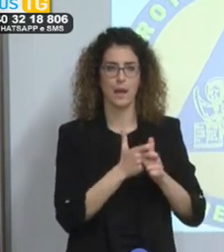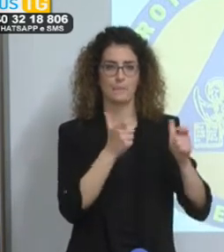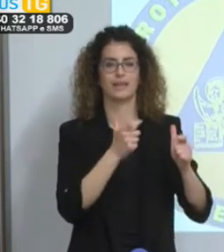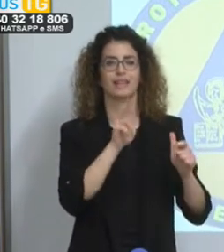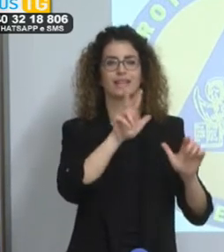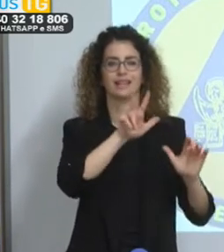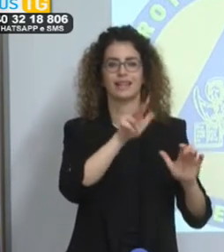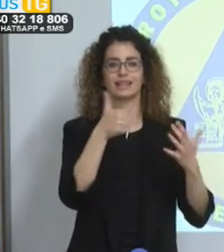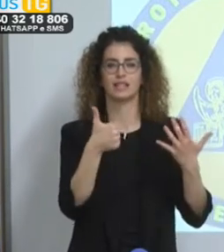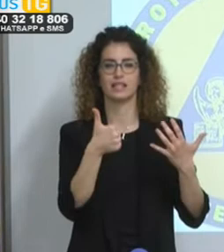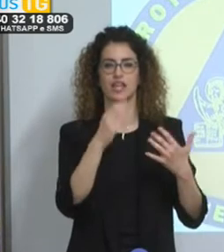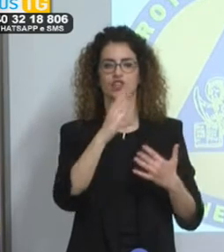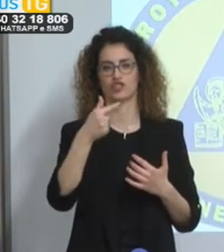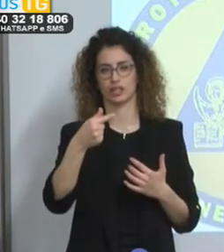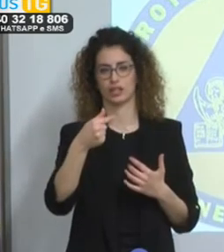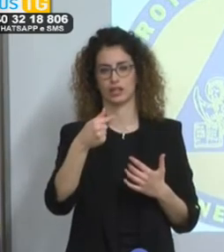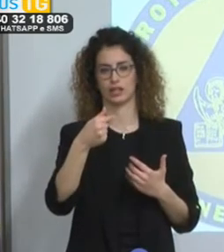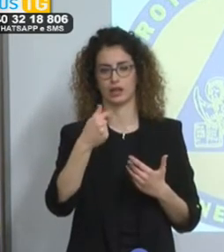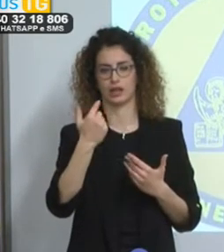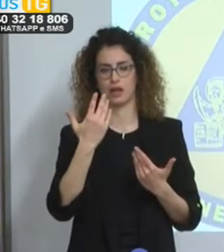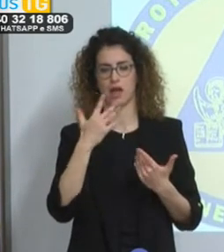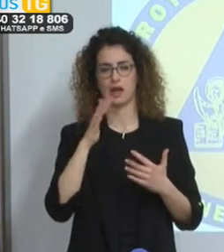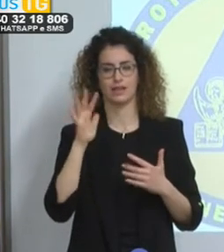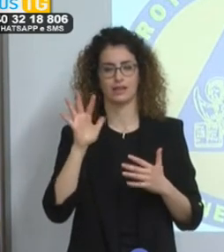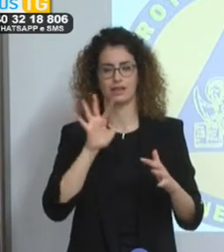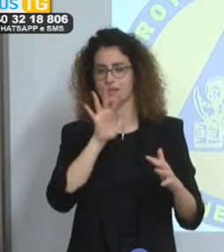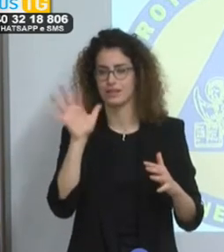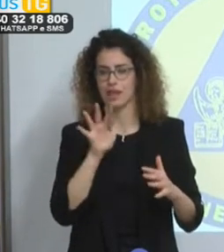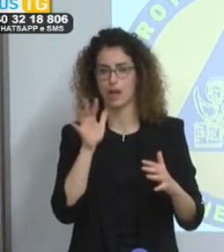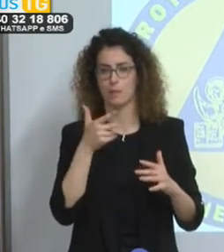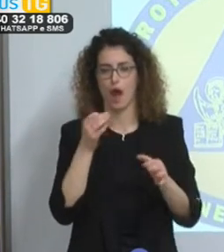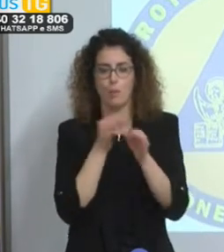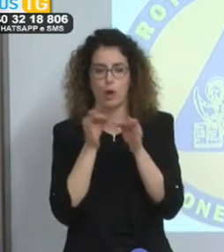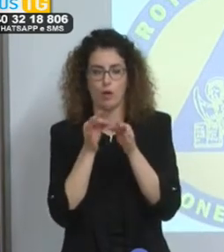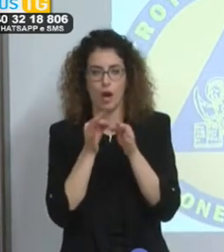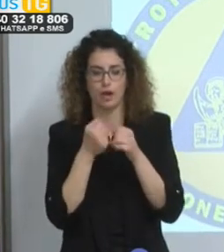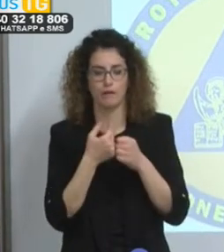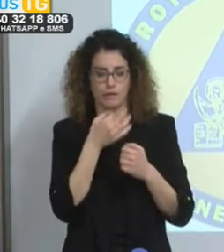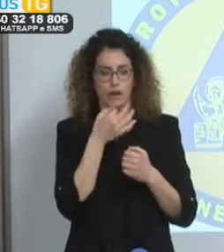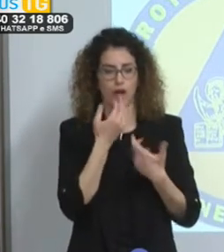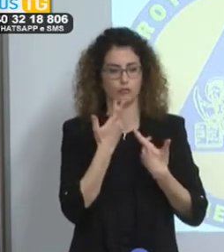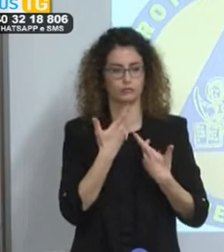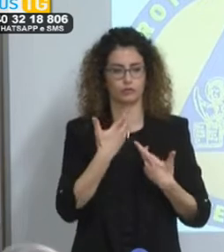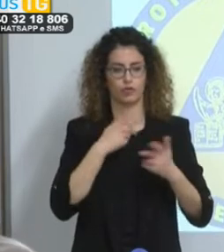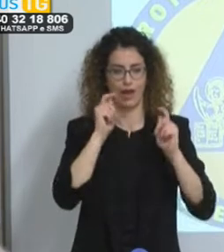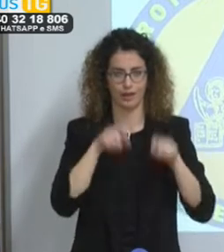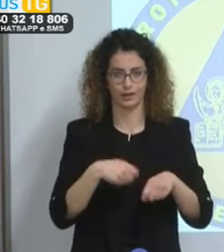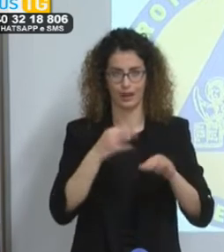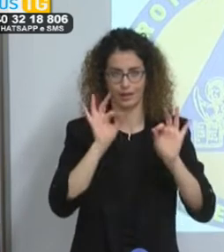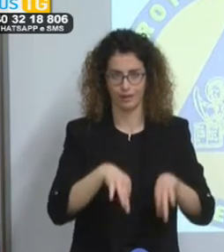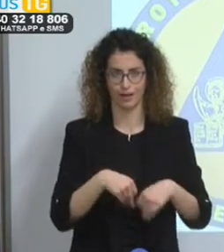CT paragonabili al molecolare, se vuol dire che ormai ci siamo. Abbiamo però ancora un grande